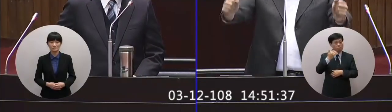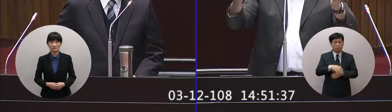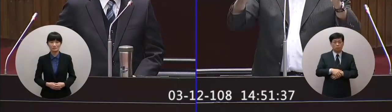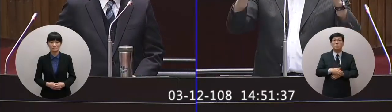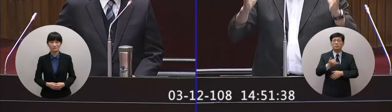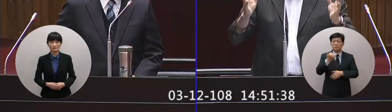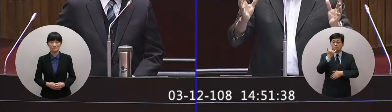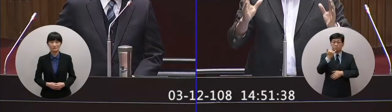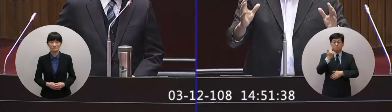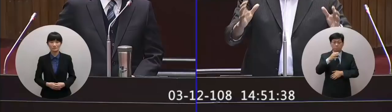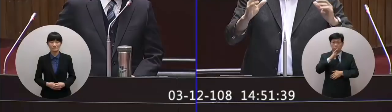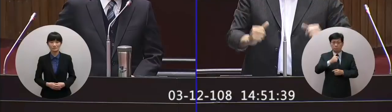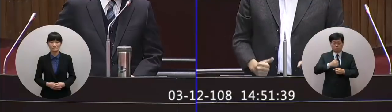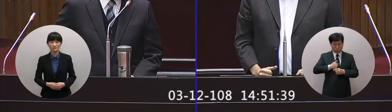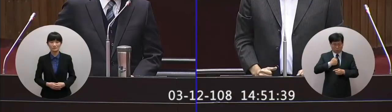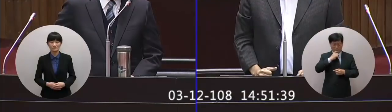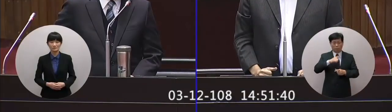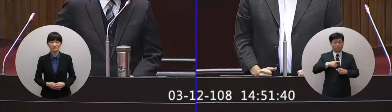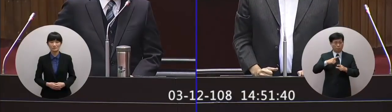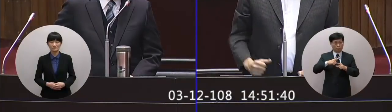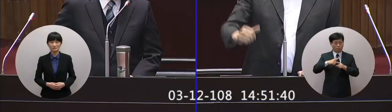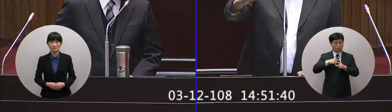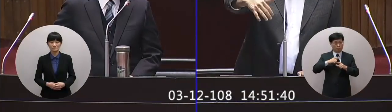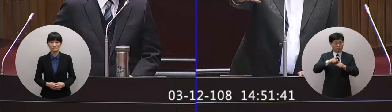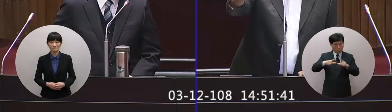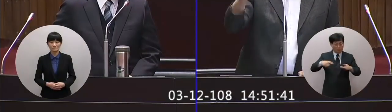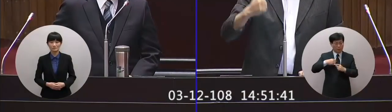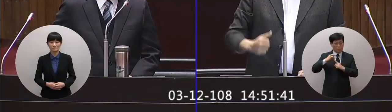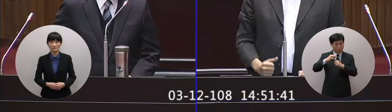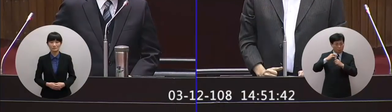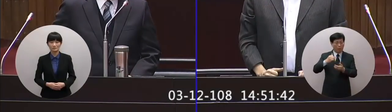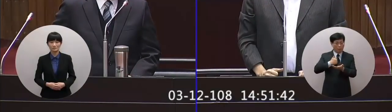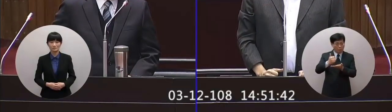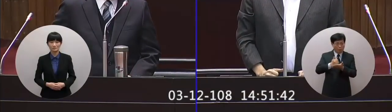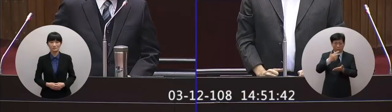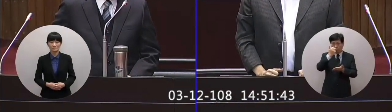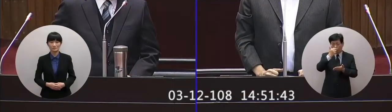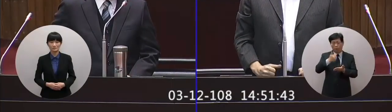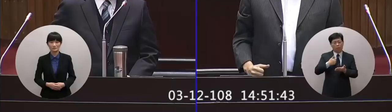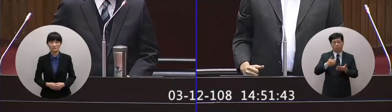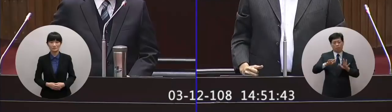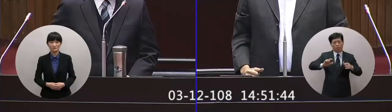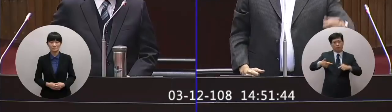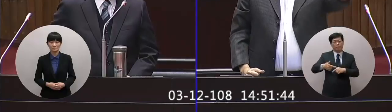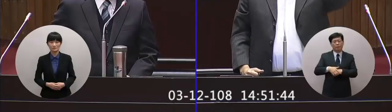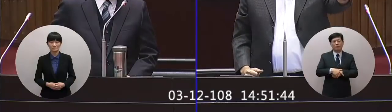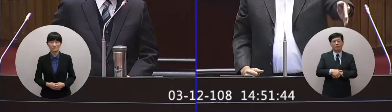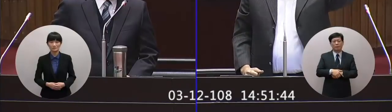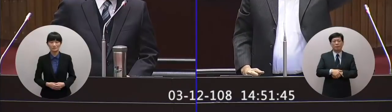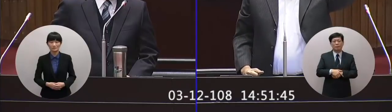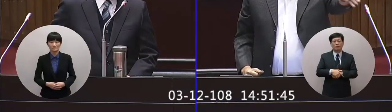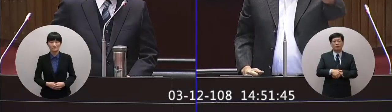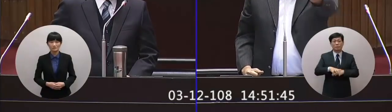能够透过大众运输交通工具，我想今天的接驳就不一样。如果说今天